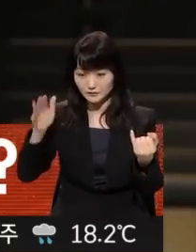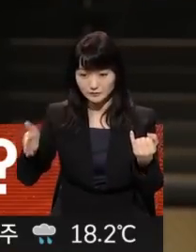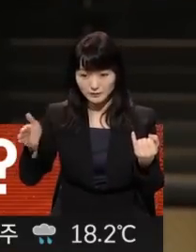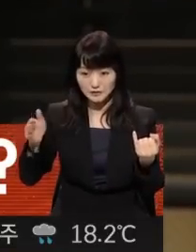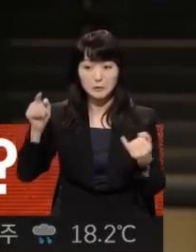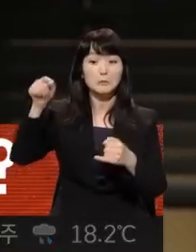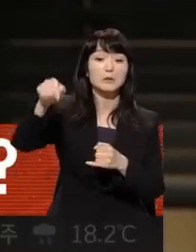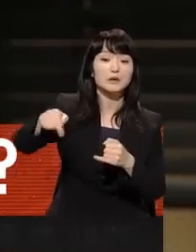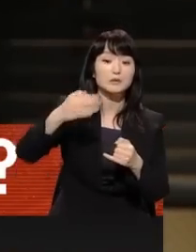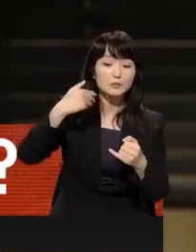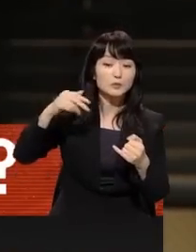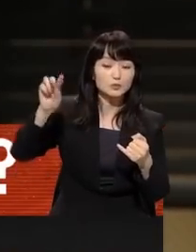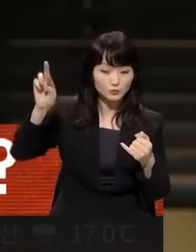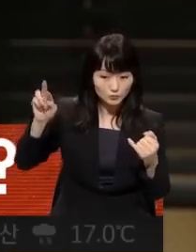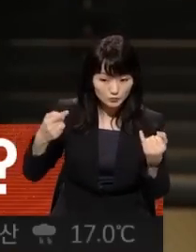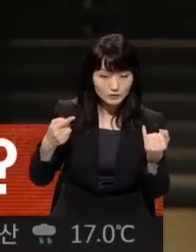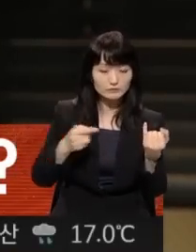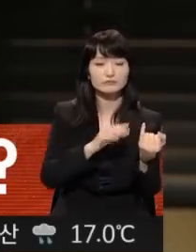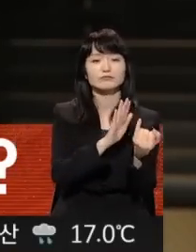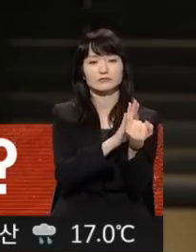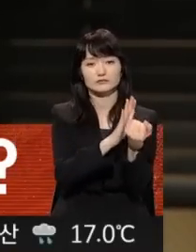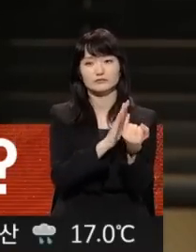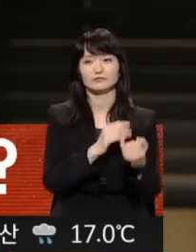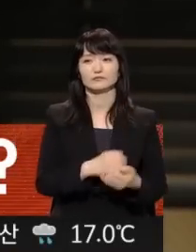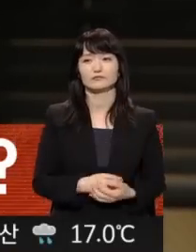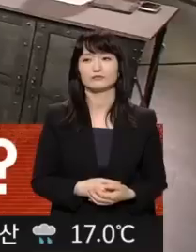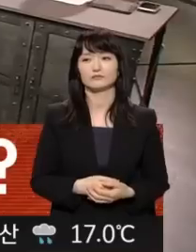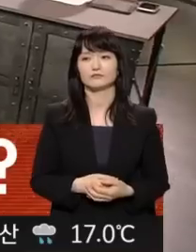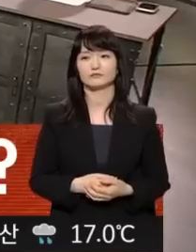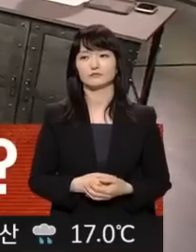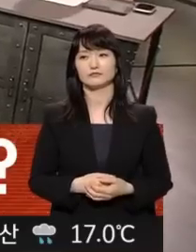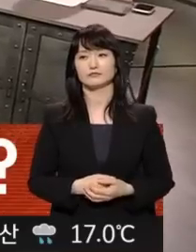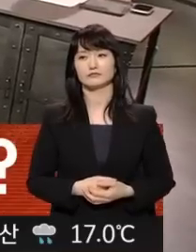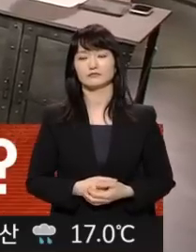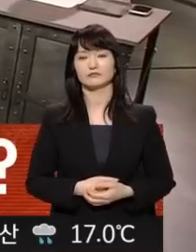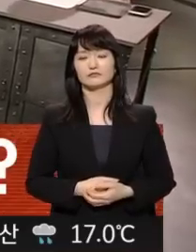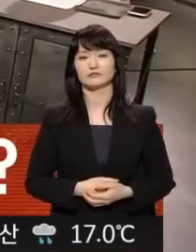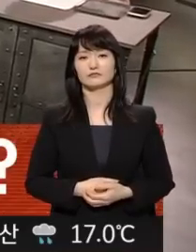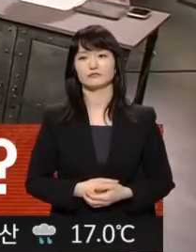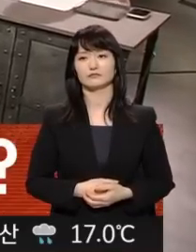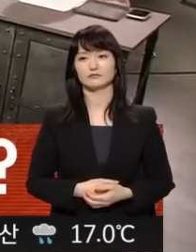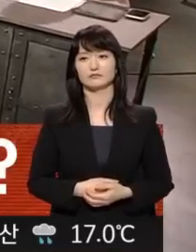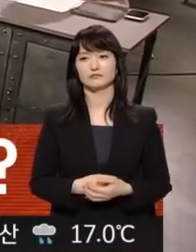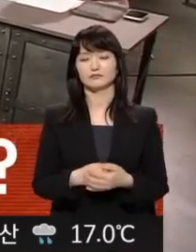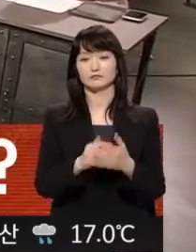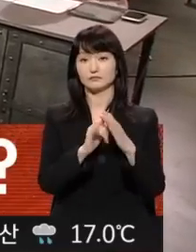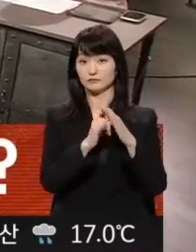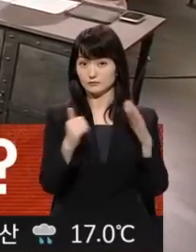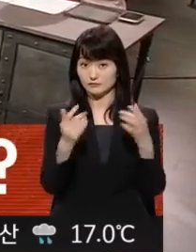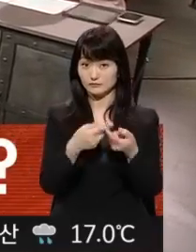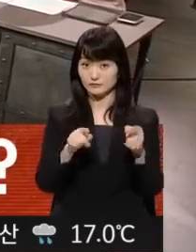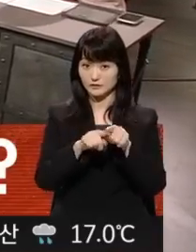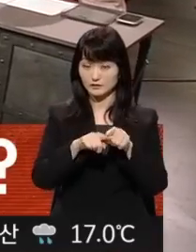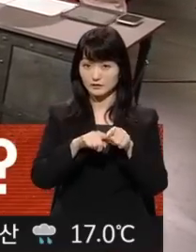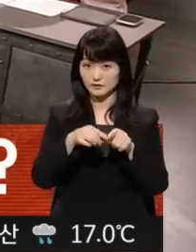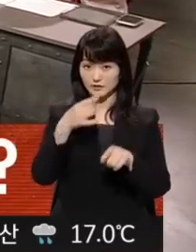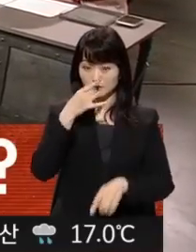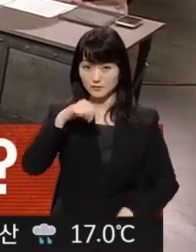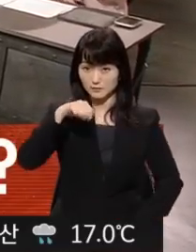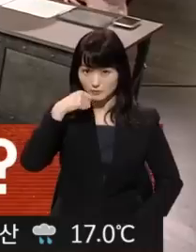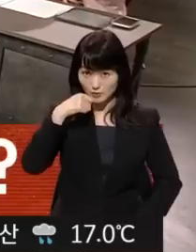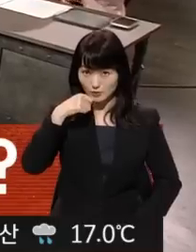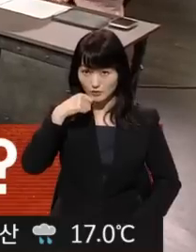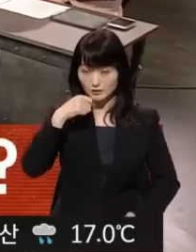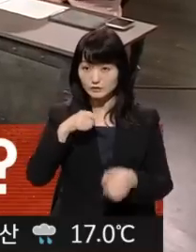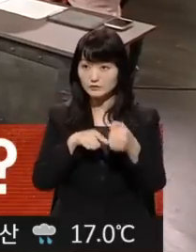올게 이런 정도의 허락을 받고 응원해 주세요 계속 자 이기자 아 그런데 식구를 가족이라는게 같이 밥을 먹어야 이게